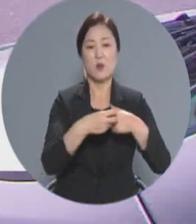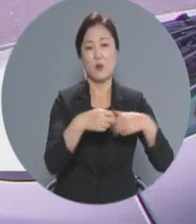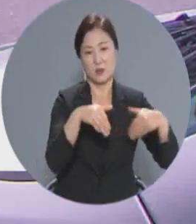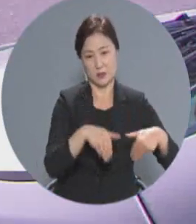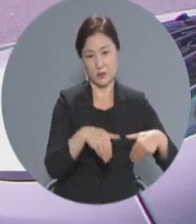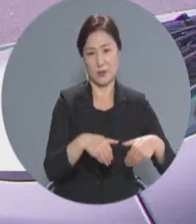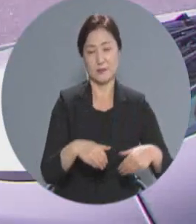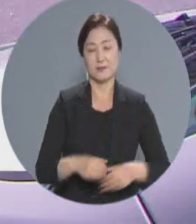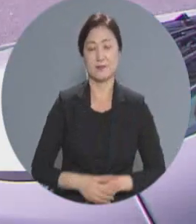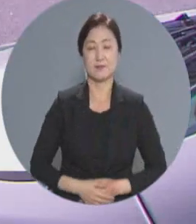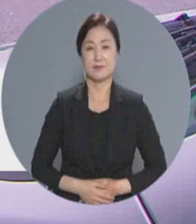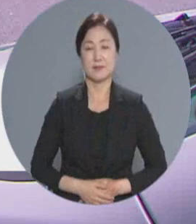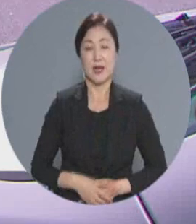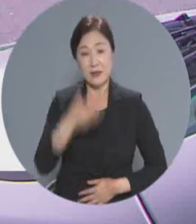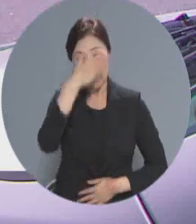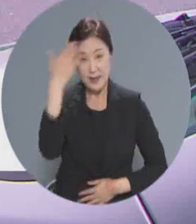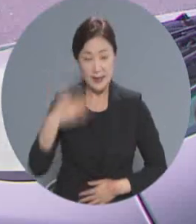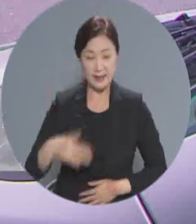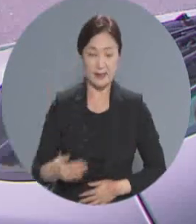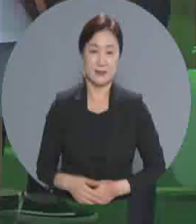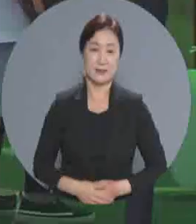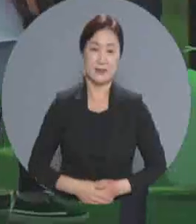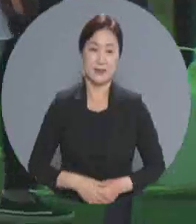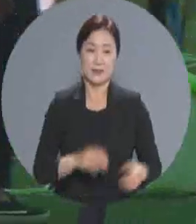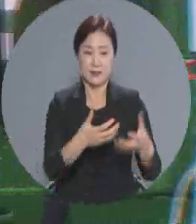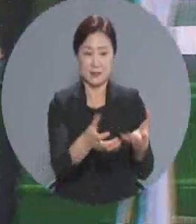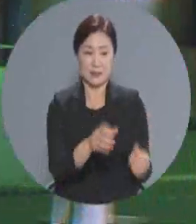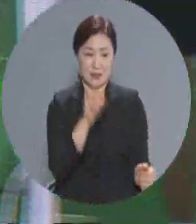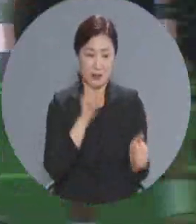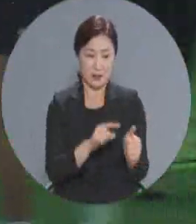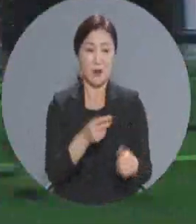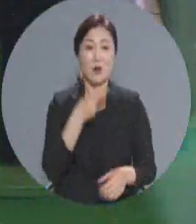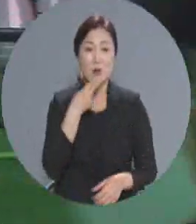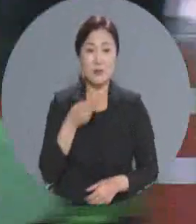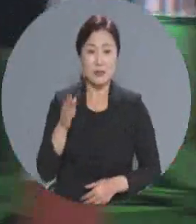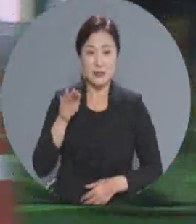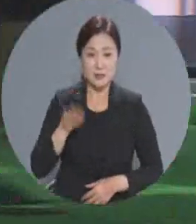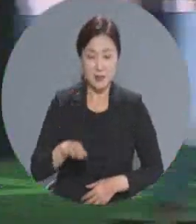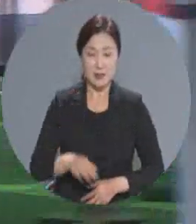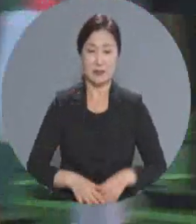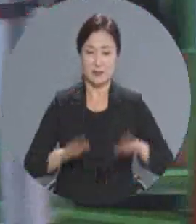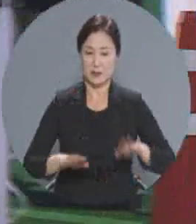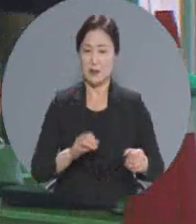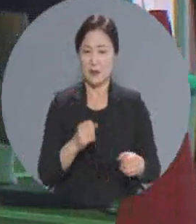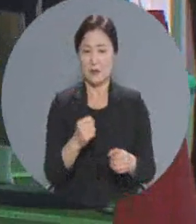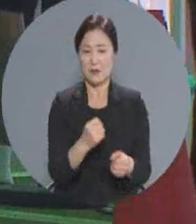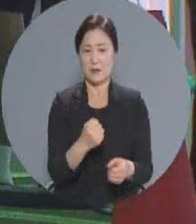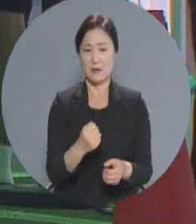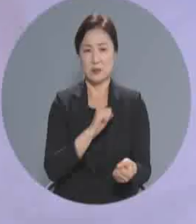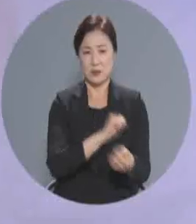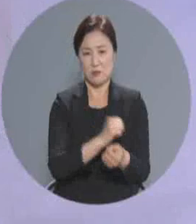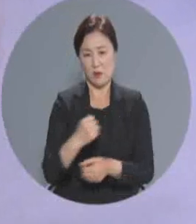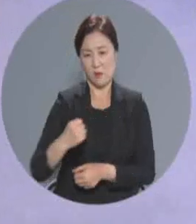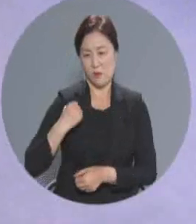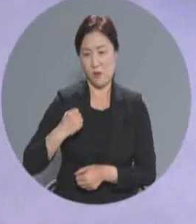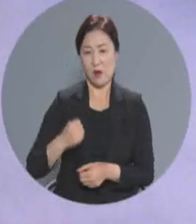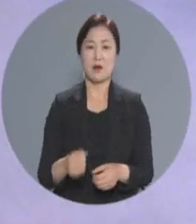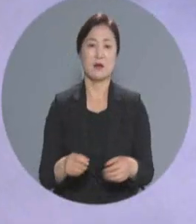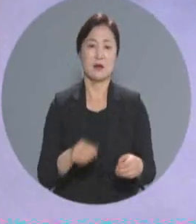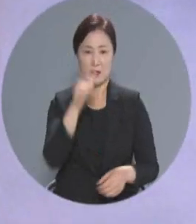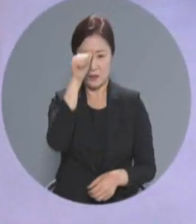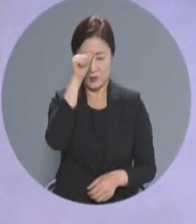종사자였습니다. 다행히 그동안엔 집단 감염으로 이어진 사례는 없었지만 전파력이 강한 델타 변이가 오세종으로 자리